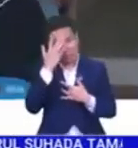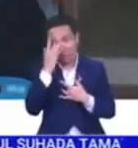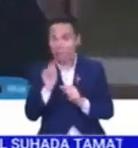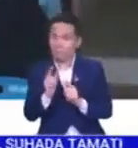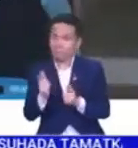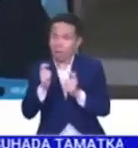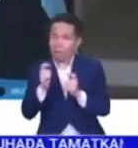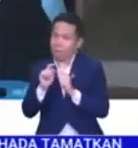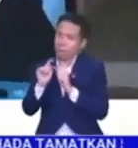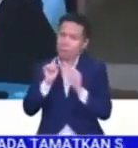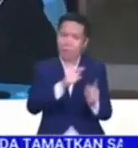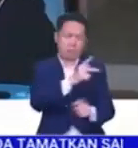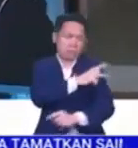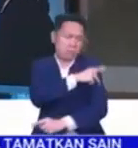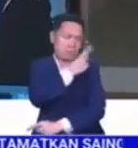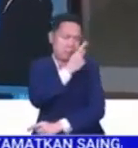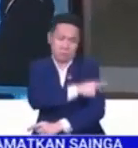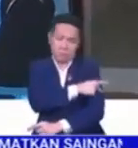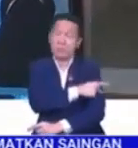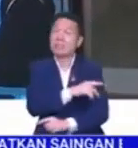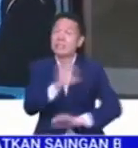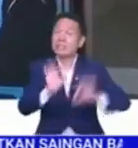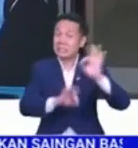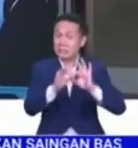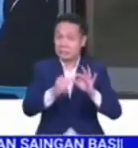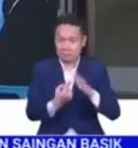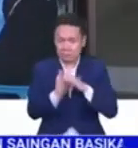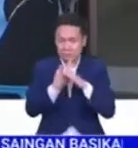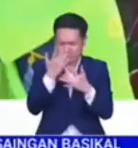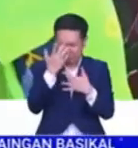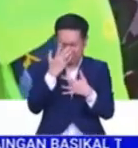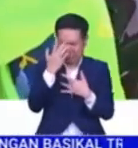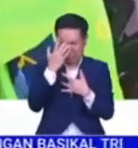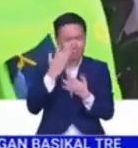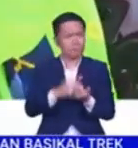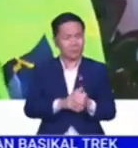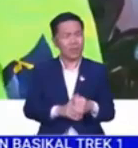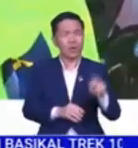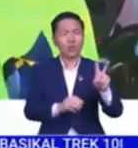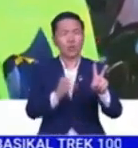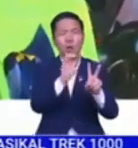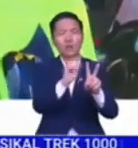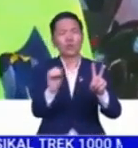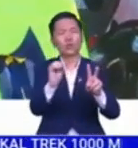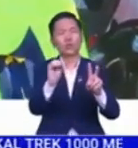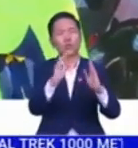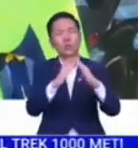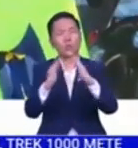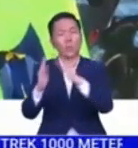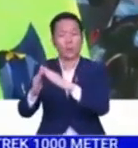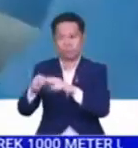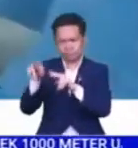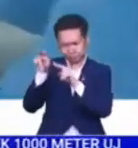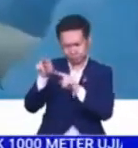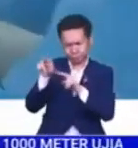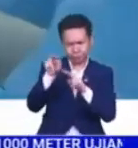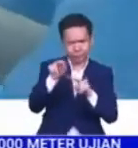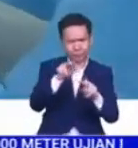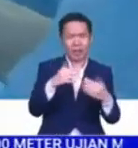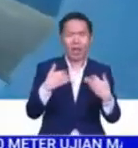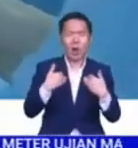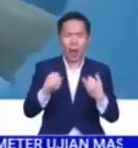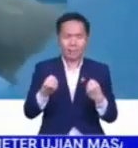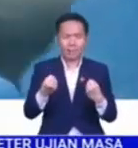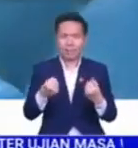klinik kesihatan berdekatan jika mempunyai tanda tersebut. Setakat ini, lebih 200 rumah dilawati bagi penilaian kesihatan